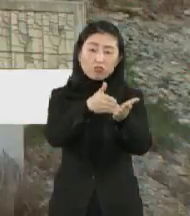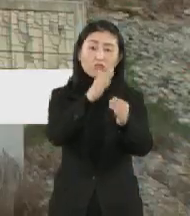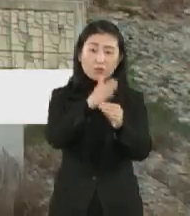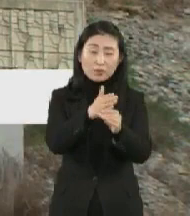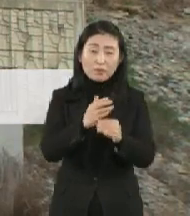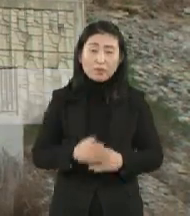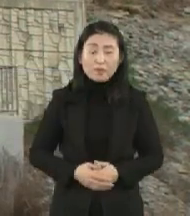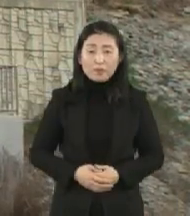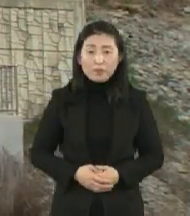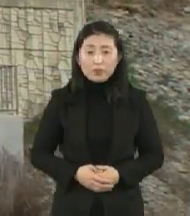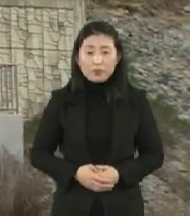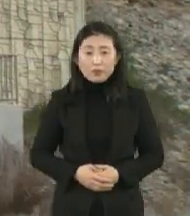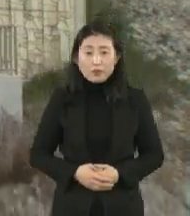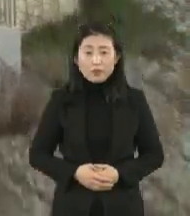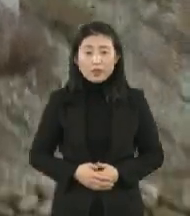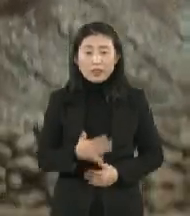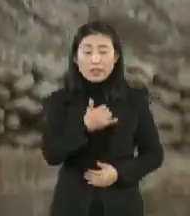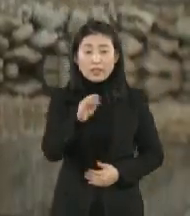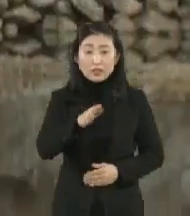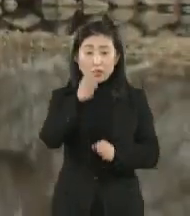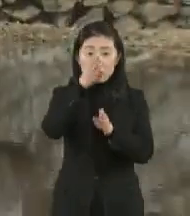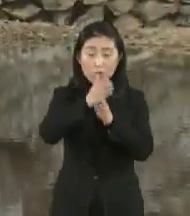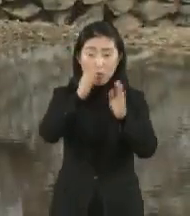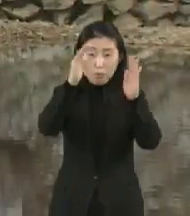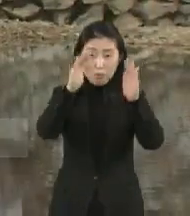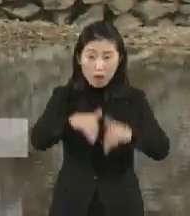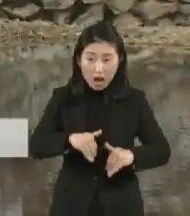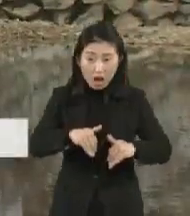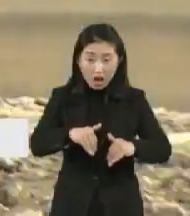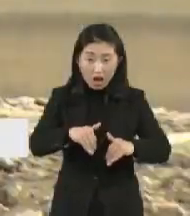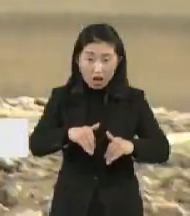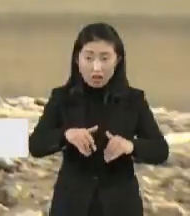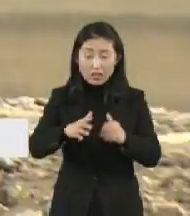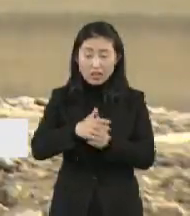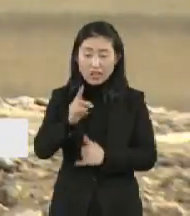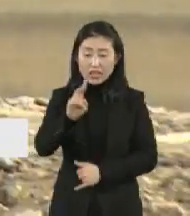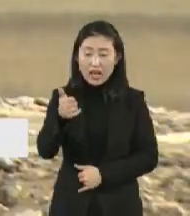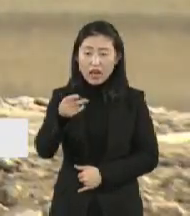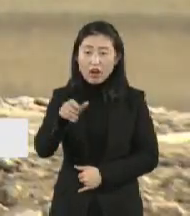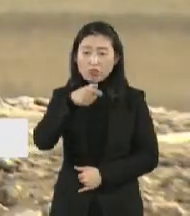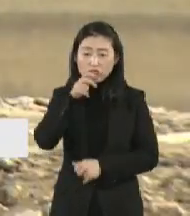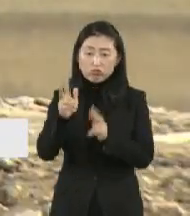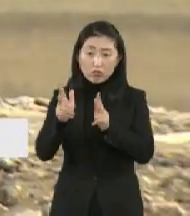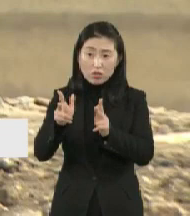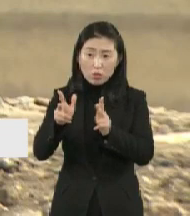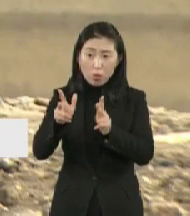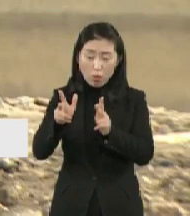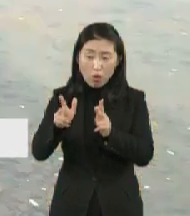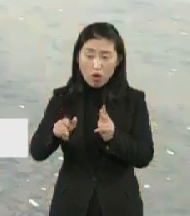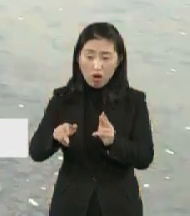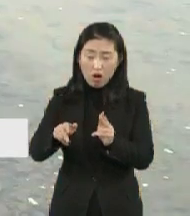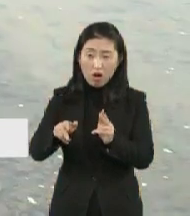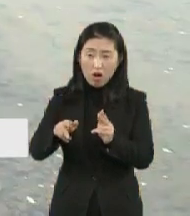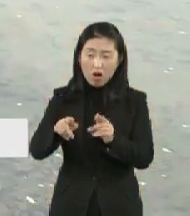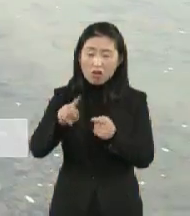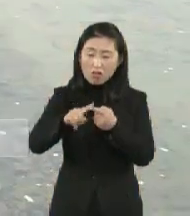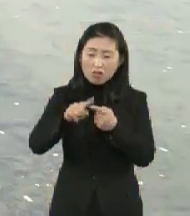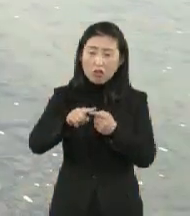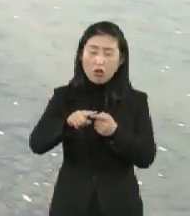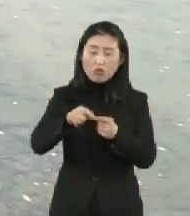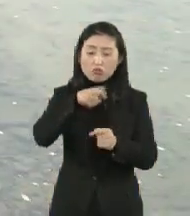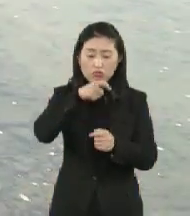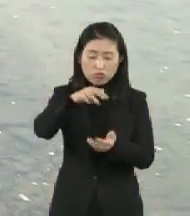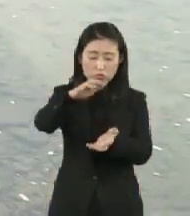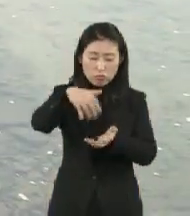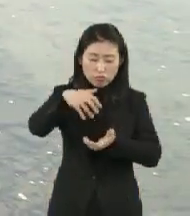했었거든요. 이런 가운데 세종보에 맞춰 취수구 높이가 설계된 양화 취수장의 물 공급 불안정을 걱정하는 목소리도 나오고